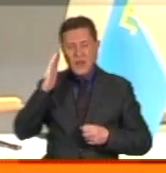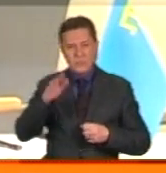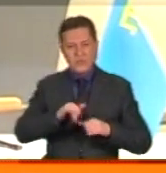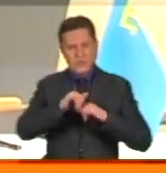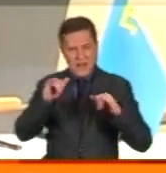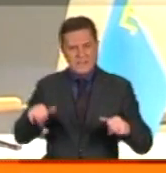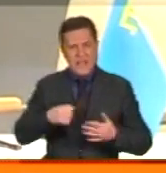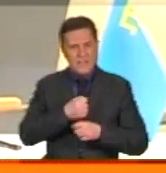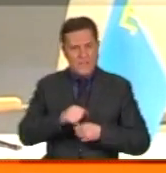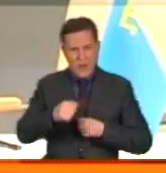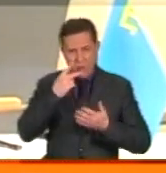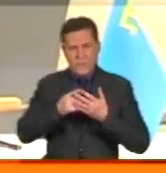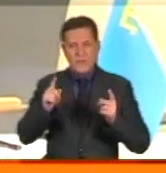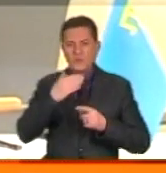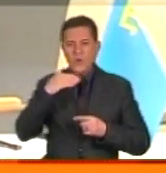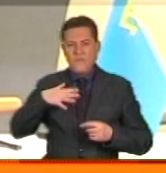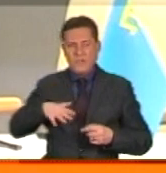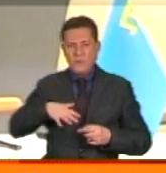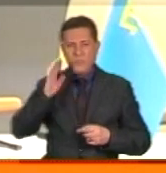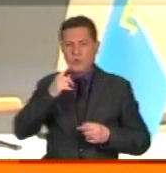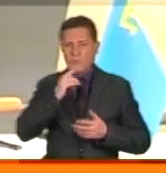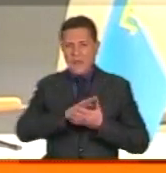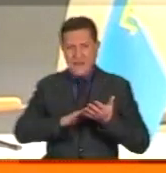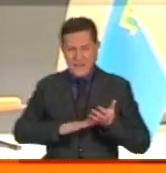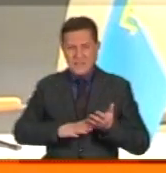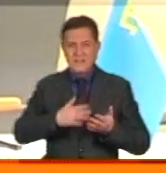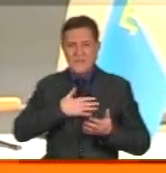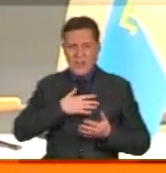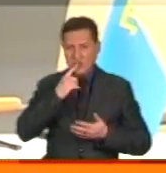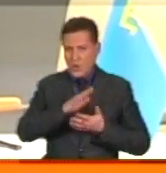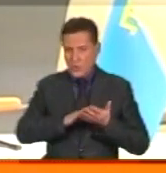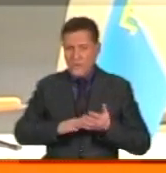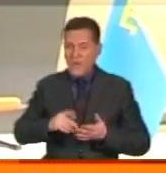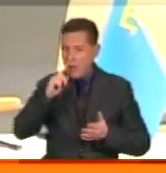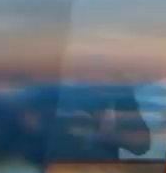побачимо, що в Криму буде проливатися кримсько-татарська кров, ми зайдемо в Крим раніше –